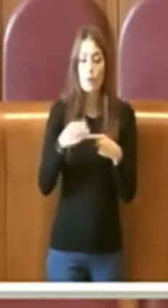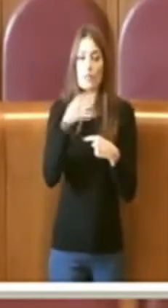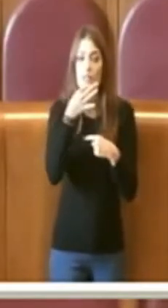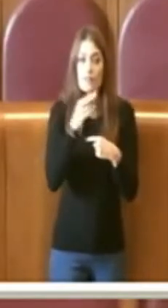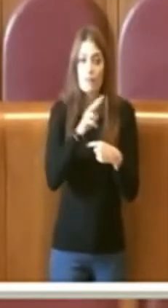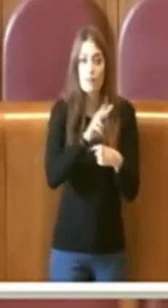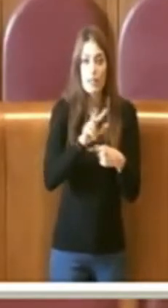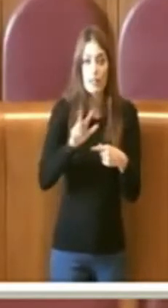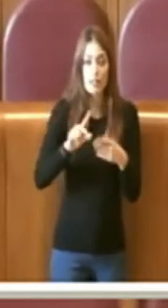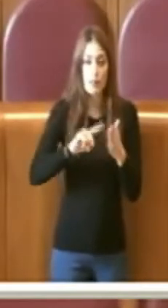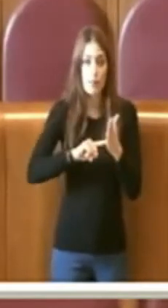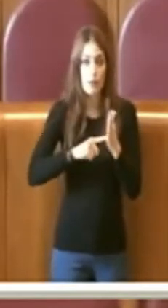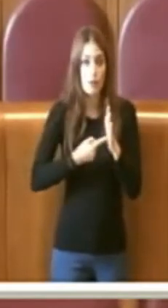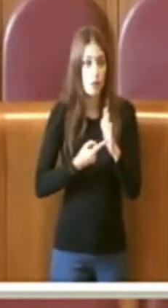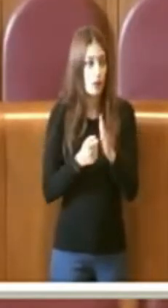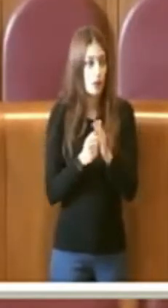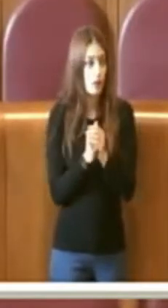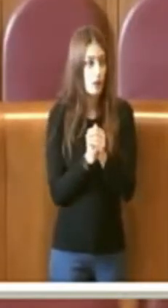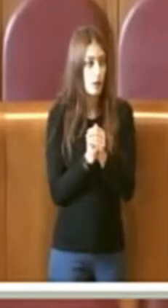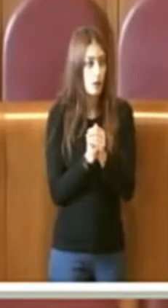milioni.